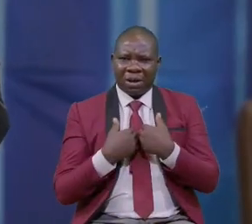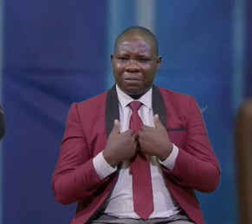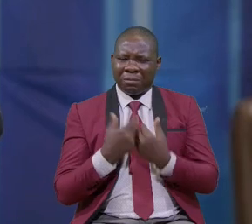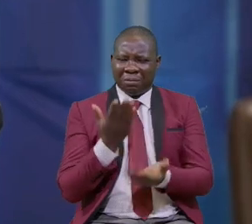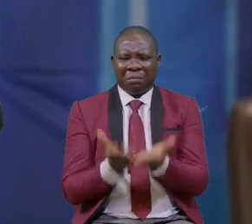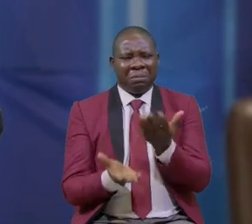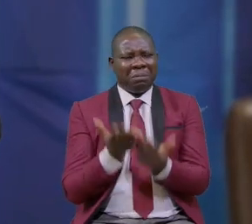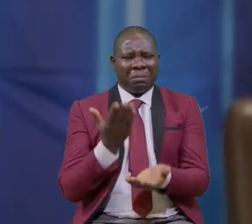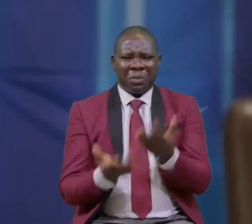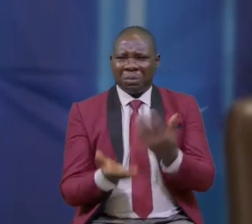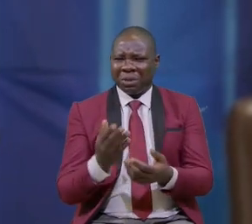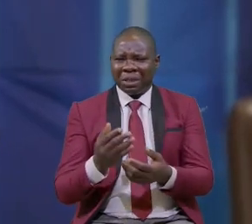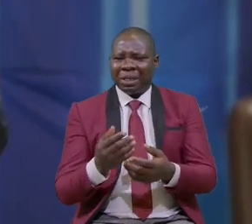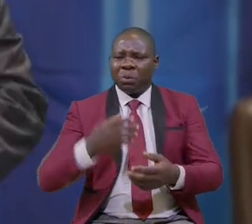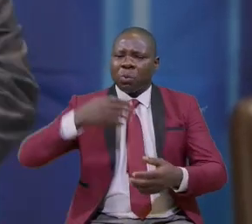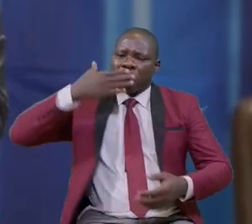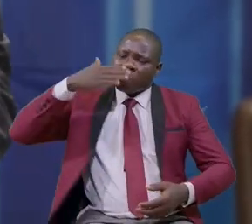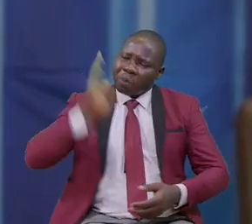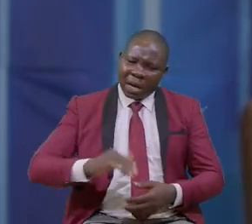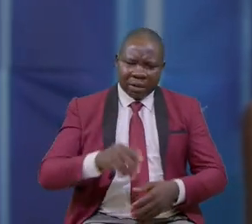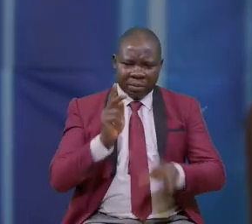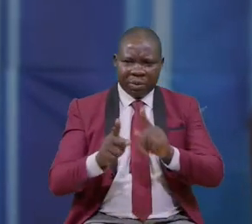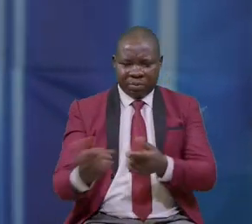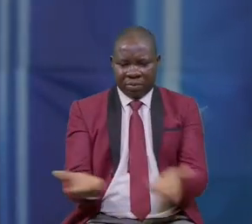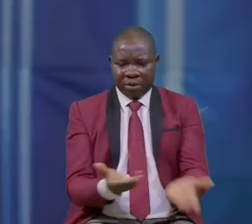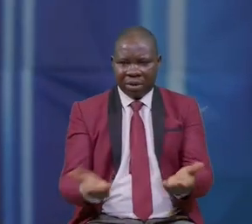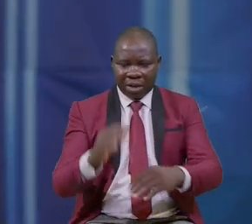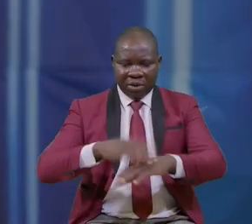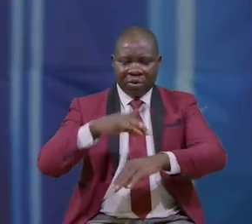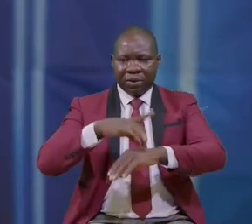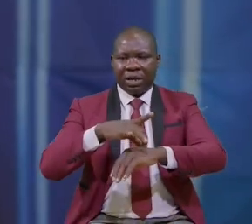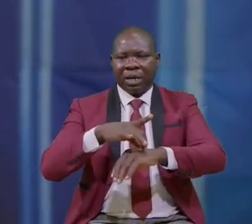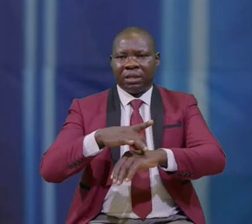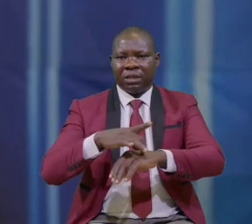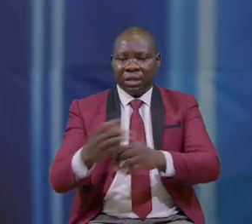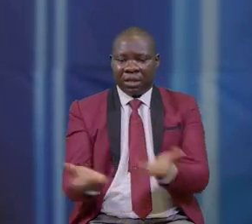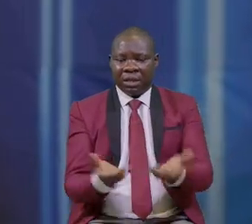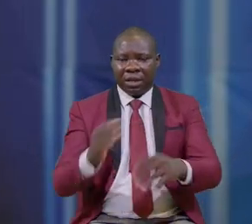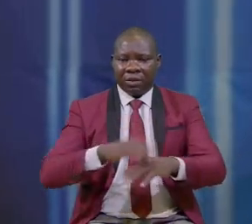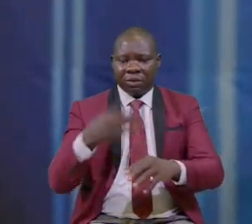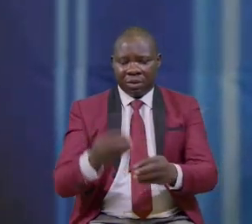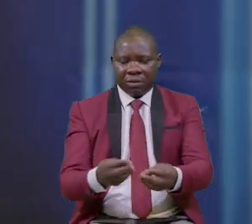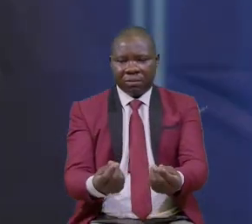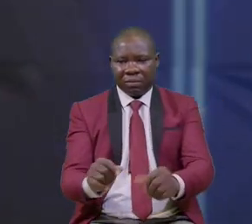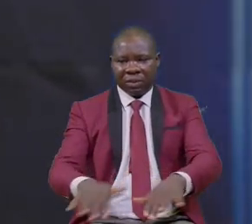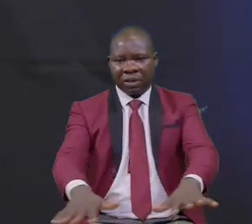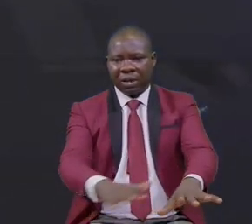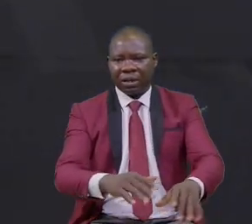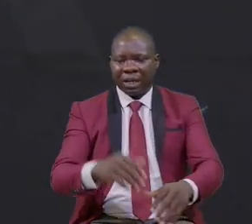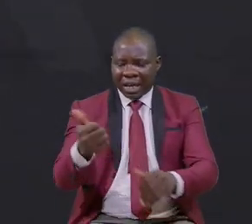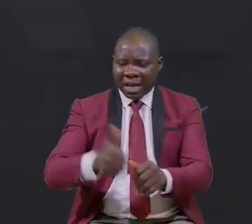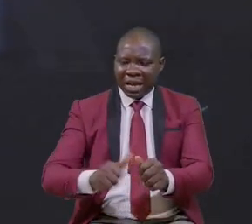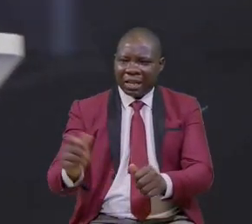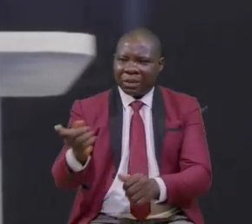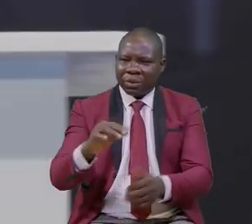Vous avez ces tyrans ici. J'ai dit ici sur la terre, ici par terre. Et partout où vous